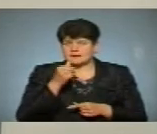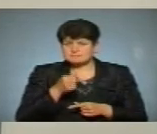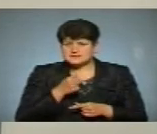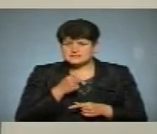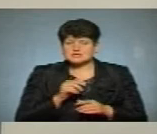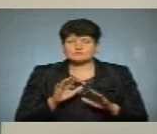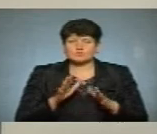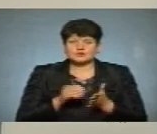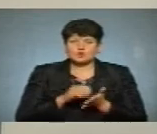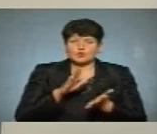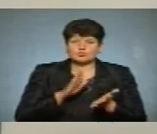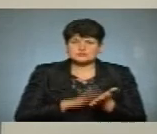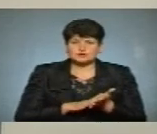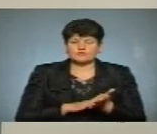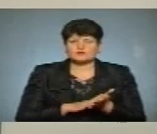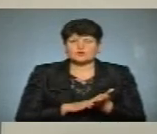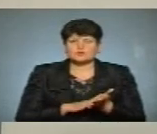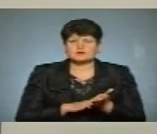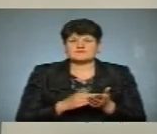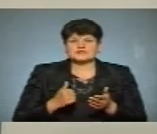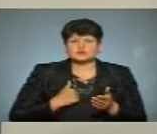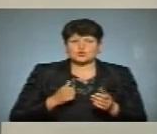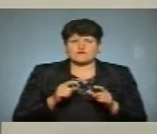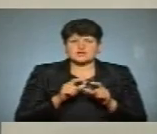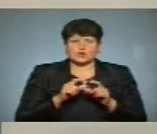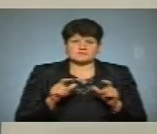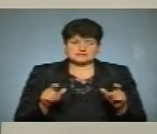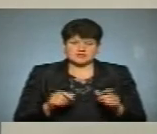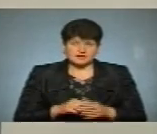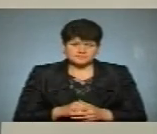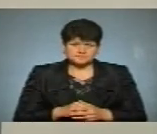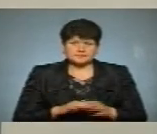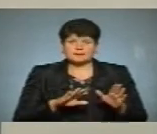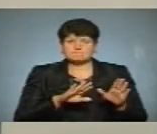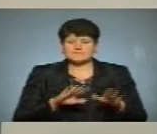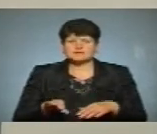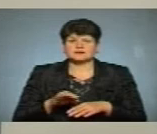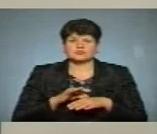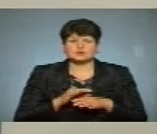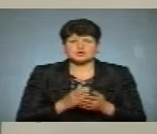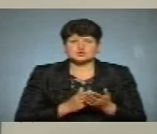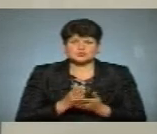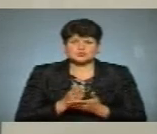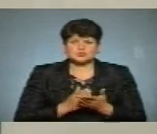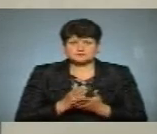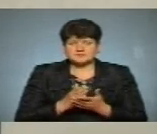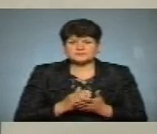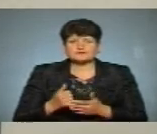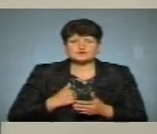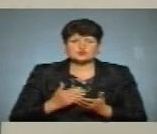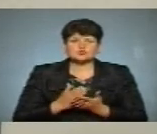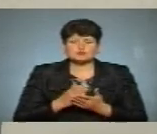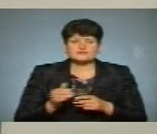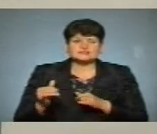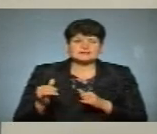постановки на військовий облік у військовий комісаріат. Під час проходження служби військовослужбовець